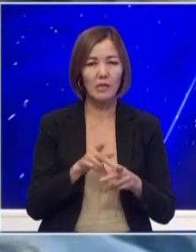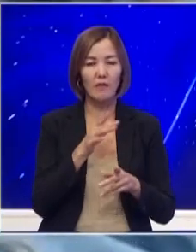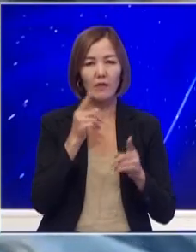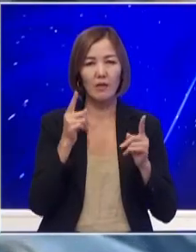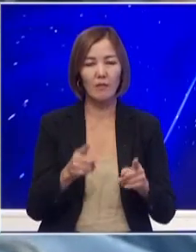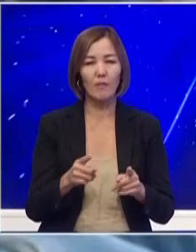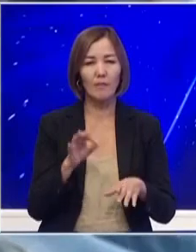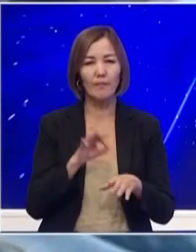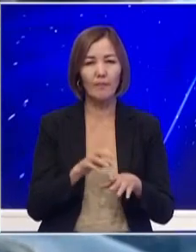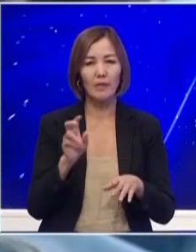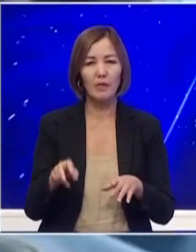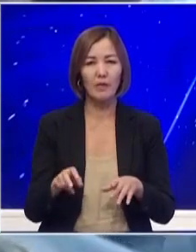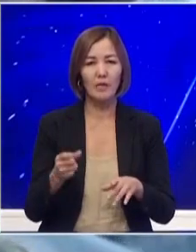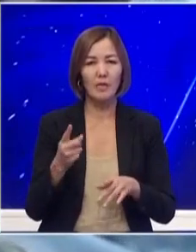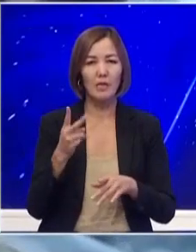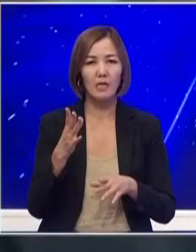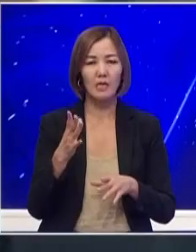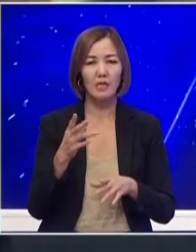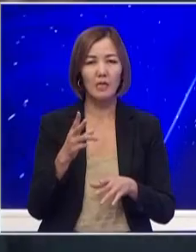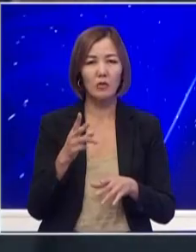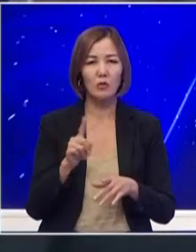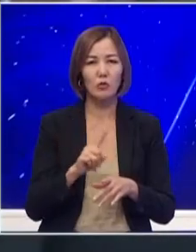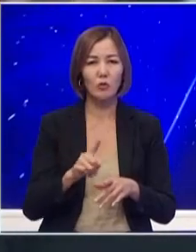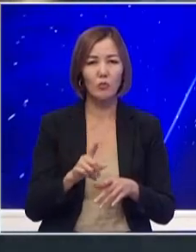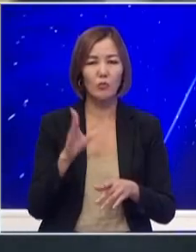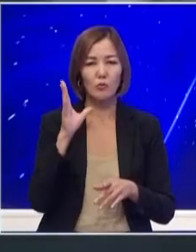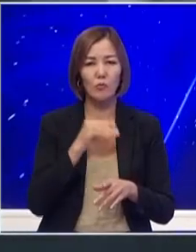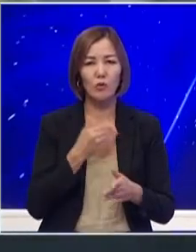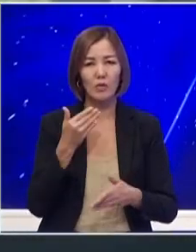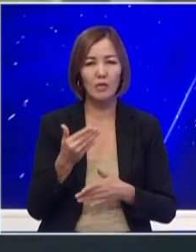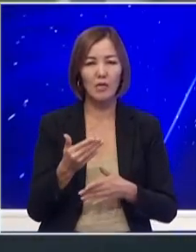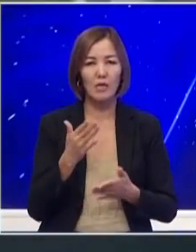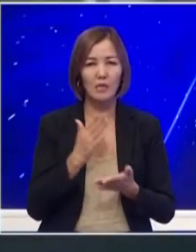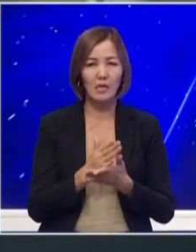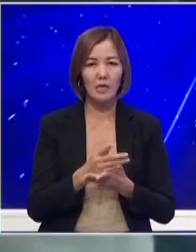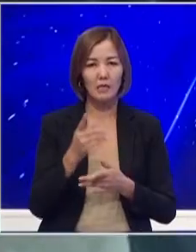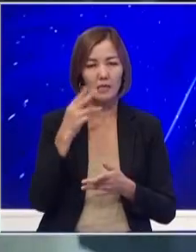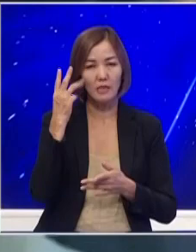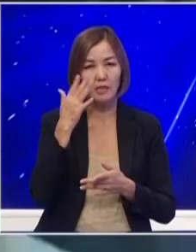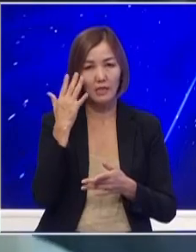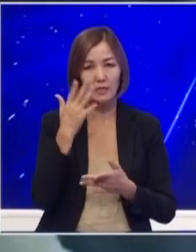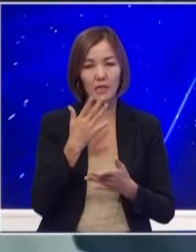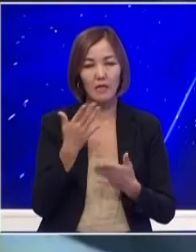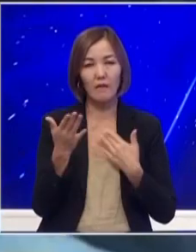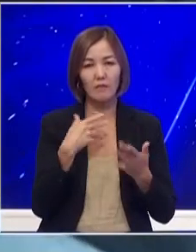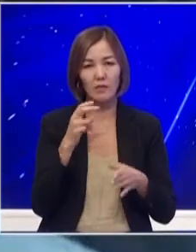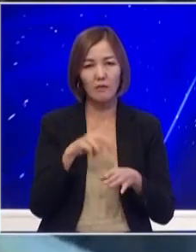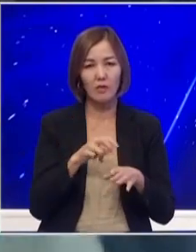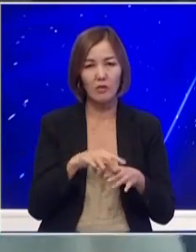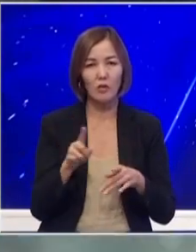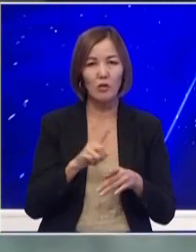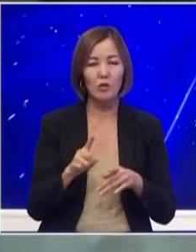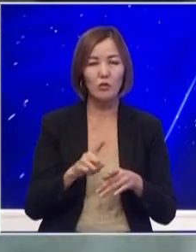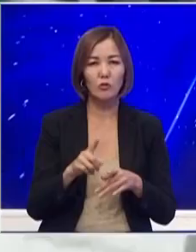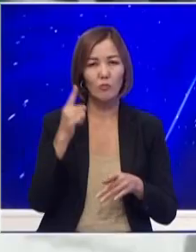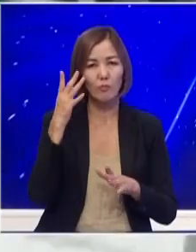время пациента несколько раз выводили из наркоза для того, чтобы он смог находиться в сознании и общаться с врачами для того, чтобы